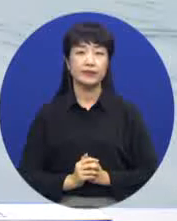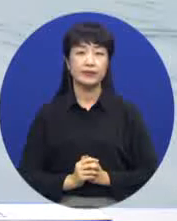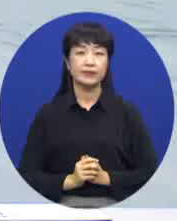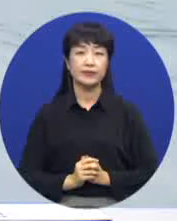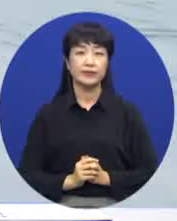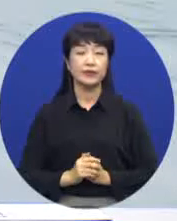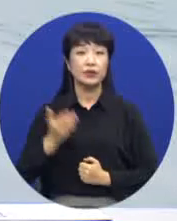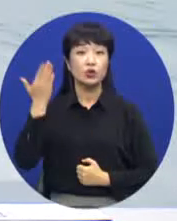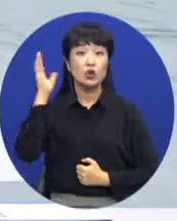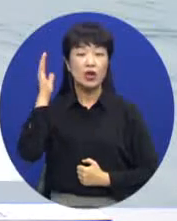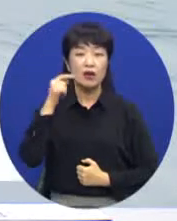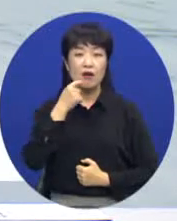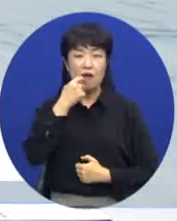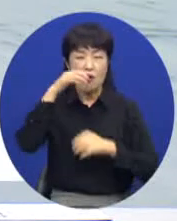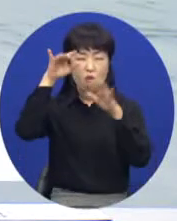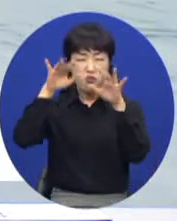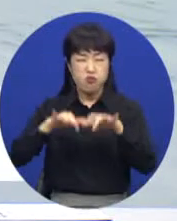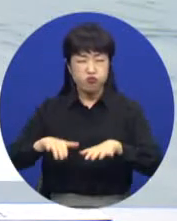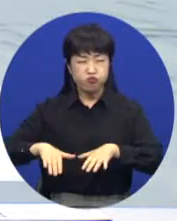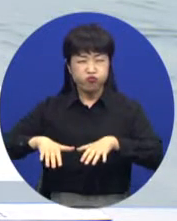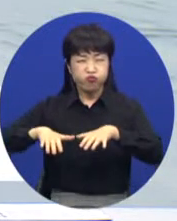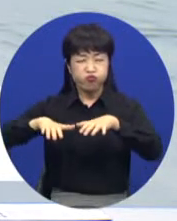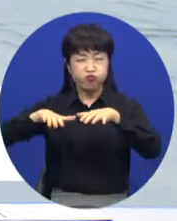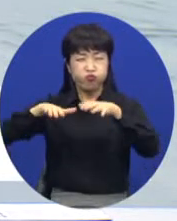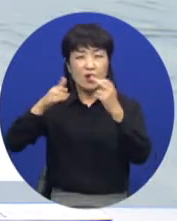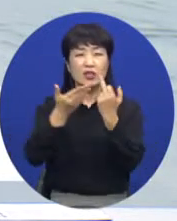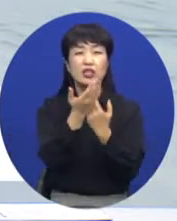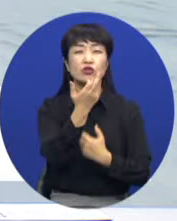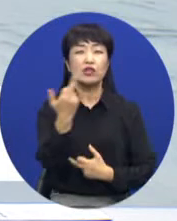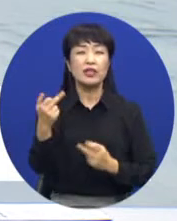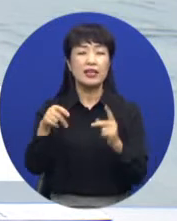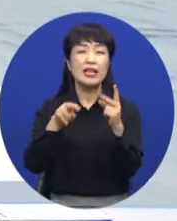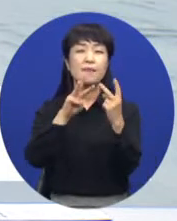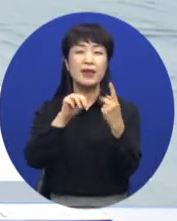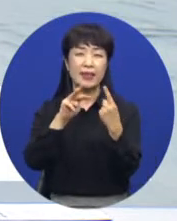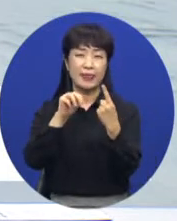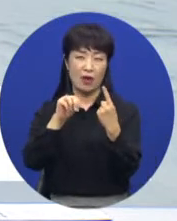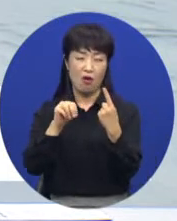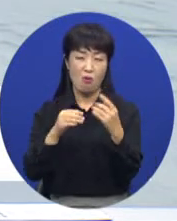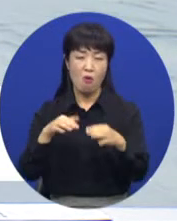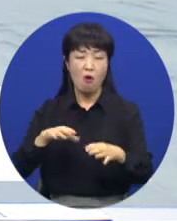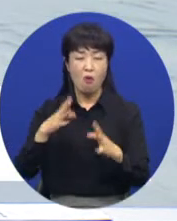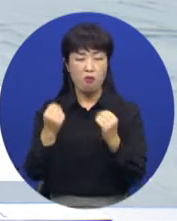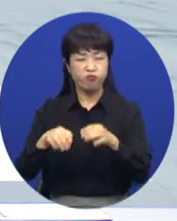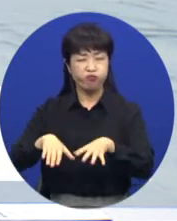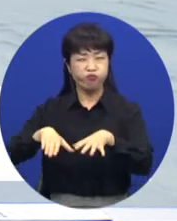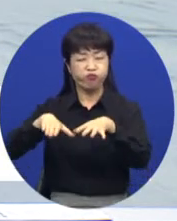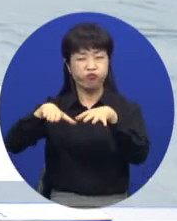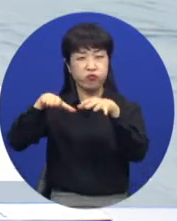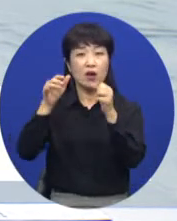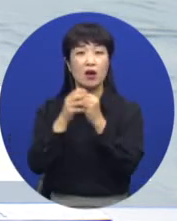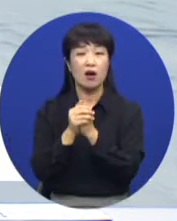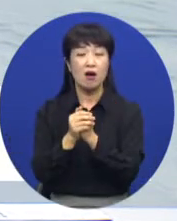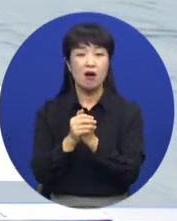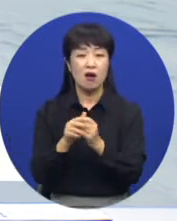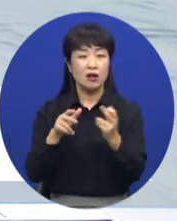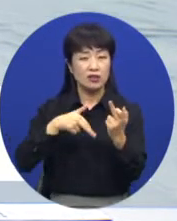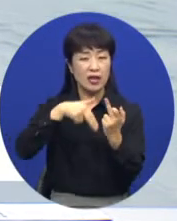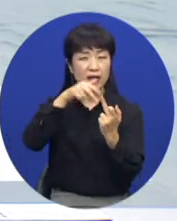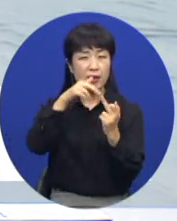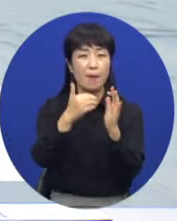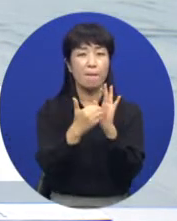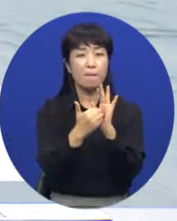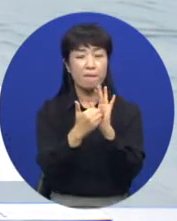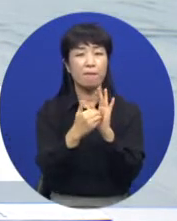최근 폭소 리 내린 한라산은 1m 가 넘는 많은 눈이 쌓여 있는데요 입산 통제가 풀리면서